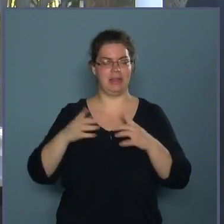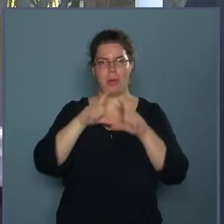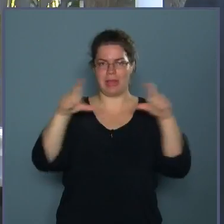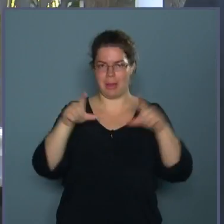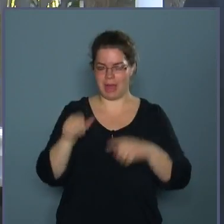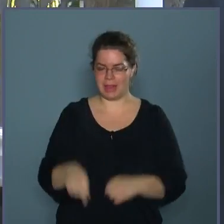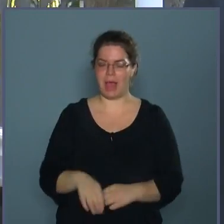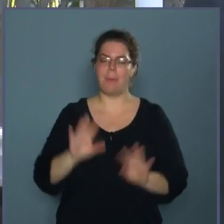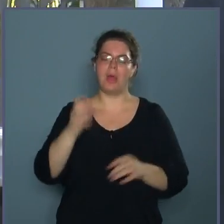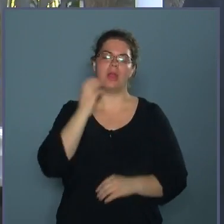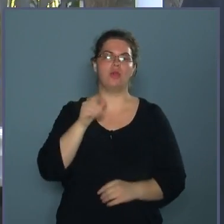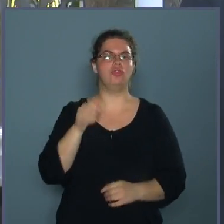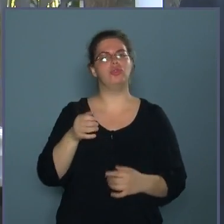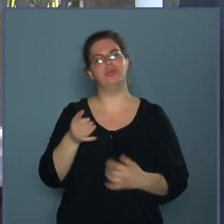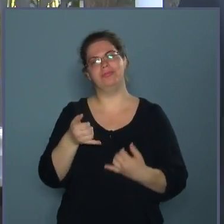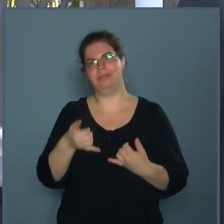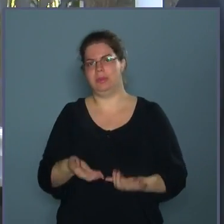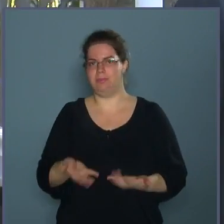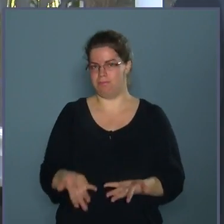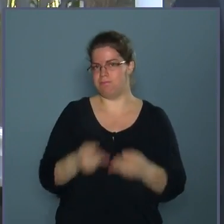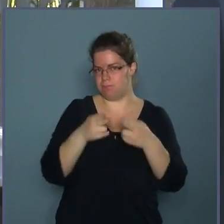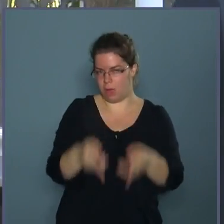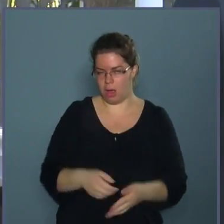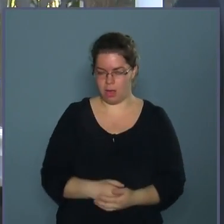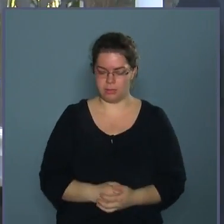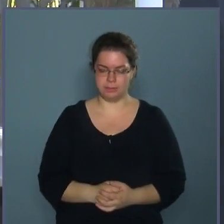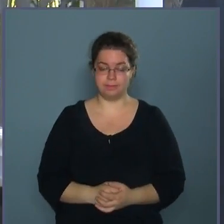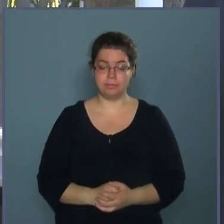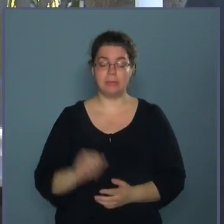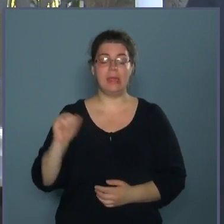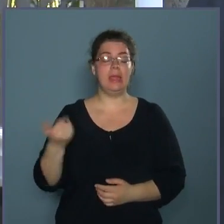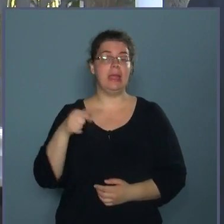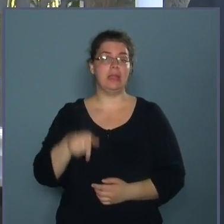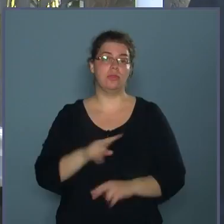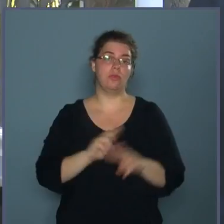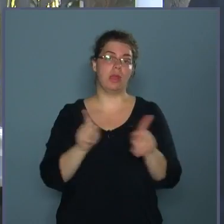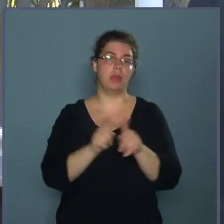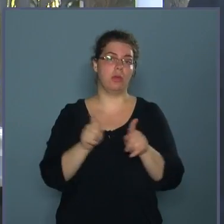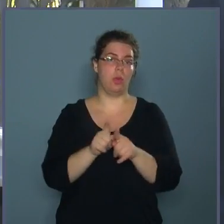táblánál, majd a Kossuthiban, a Kossuth Lajos utcában. Ugyanakkor vannak olyan